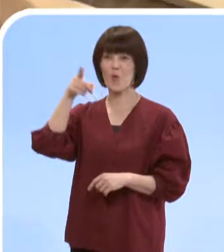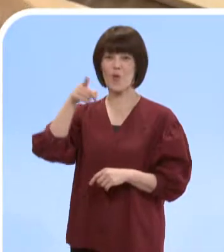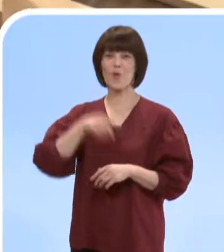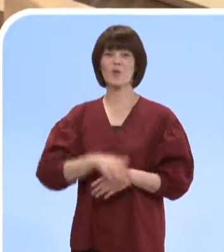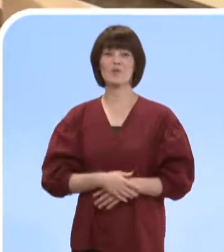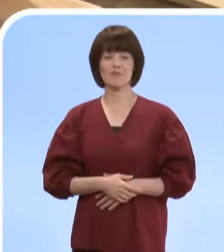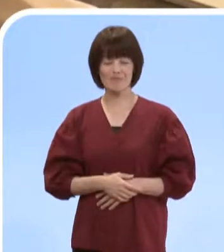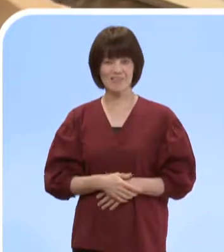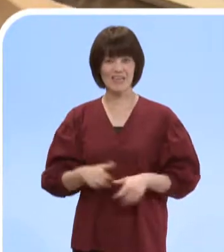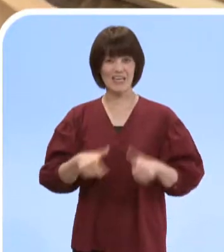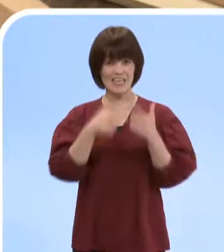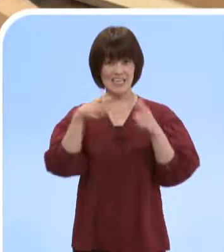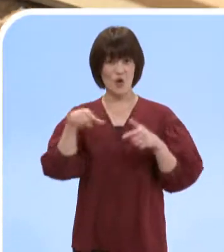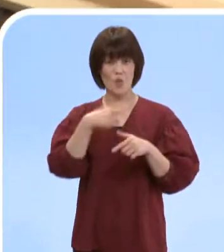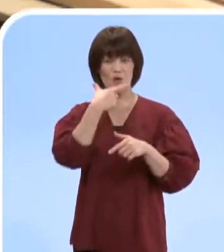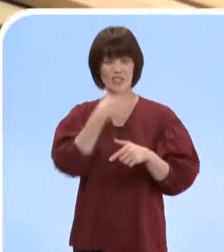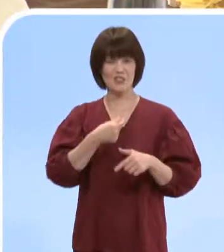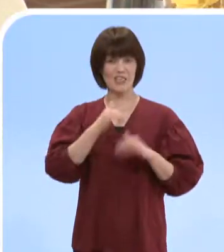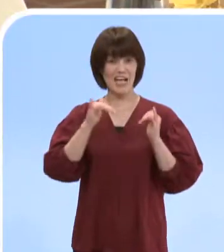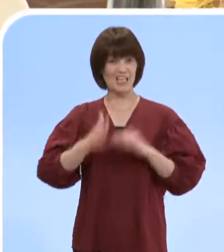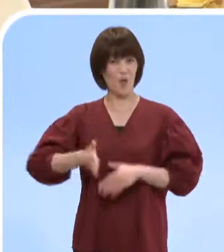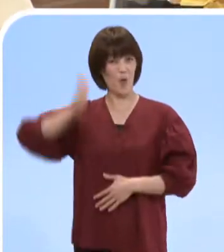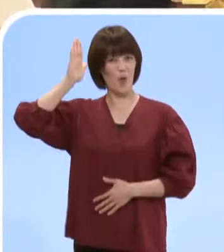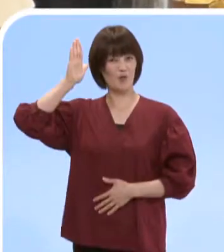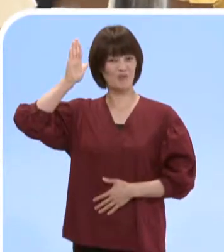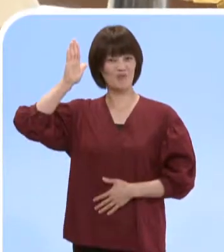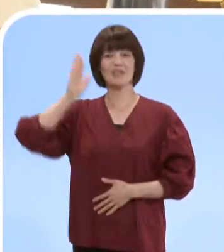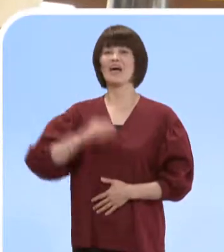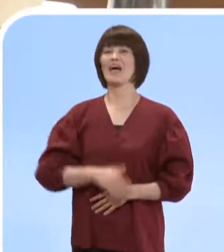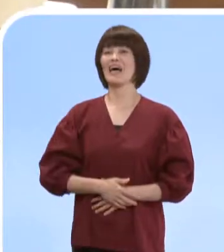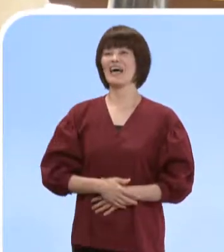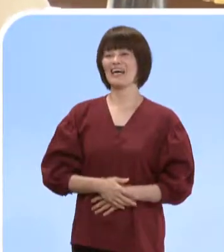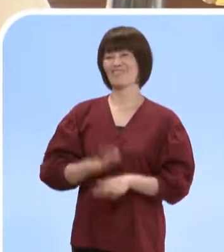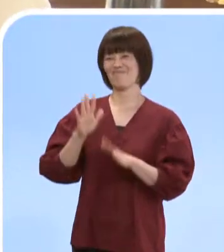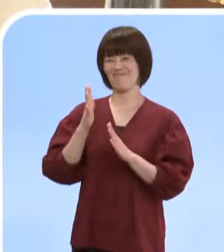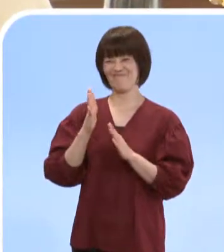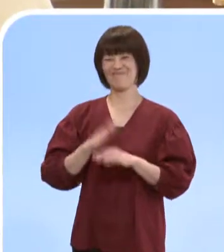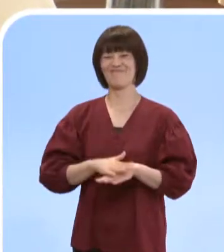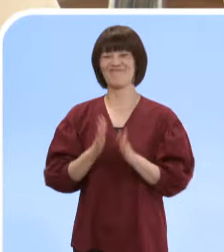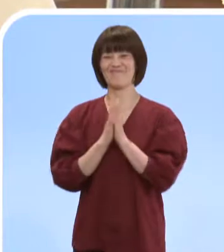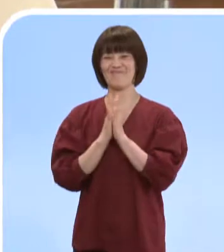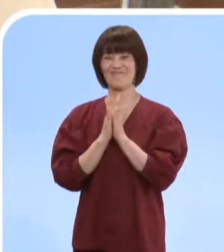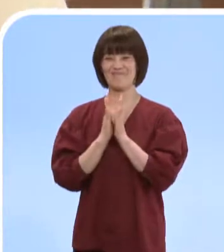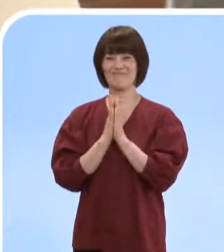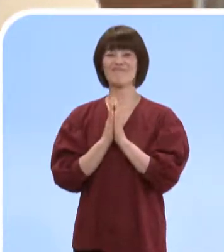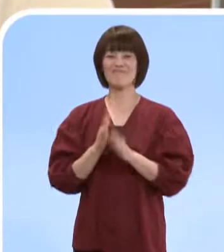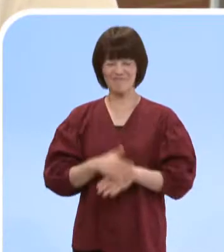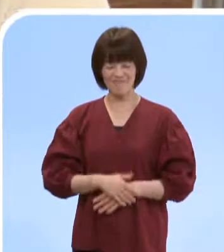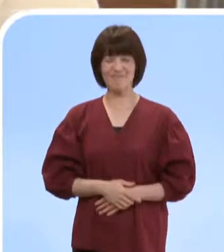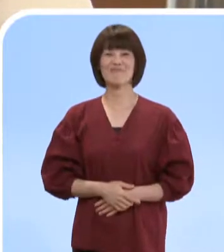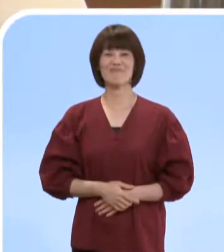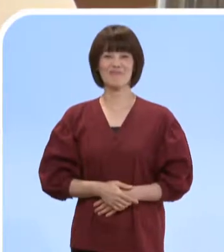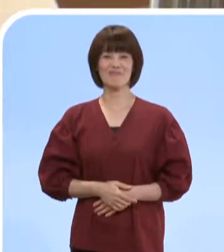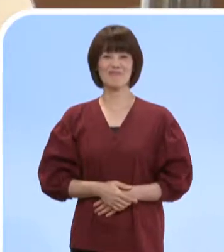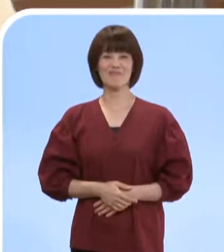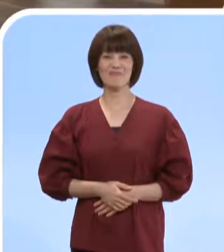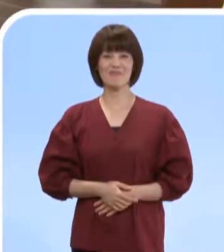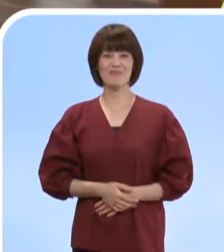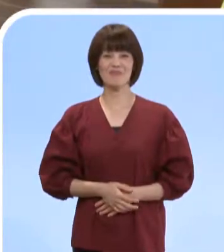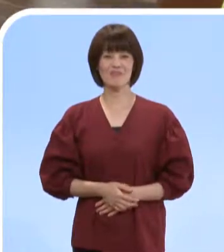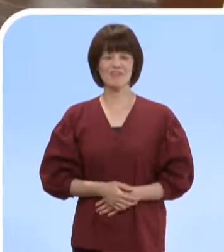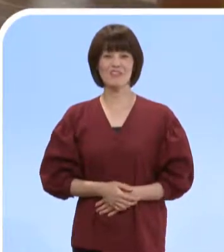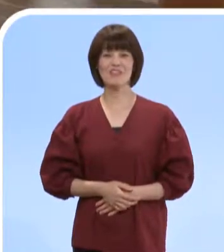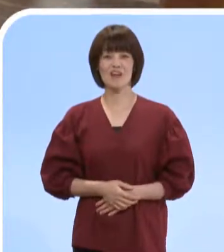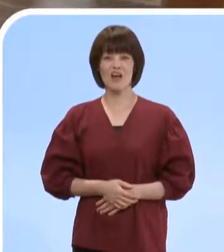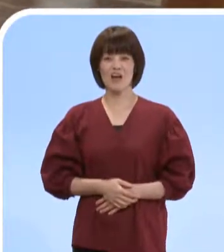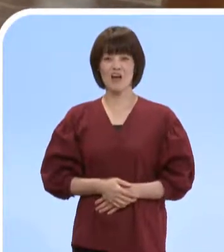すごい。木のおもちゃは好きですか？好きな人手を挙げて。あーそっか